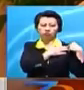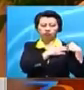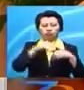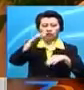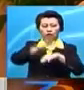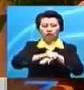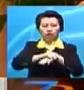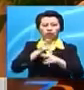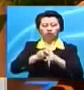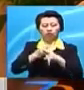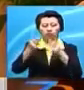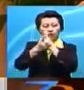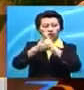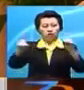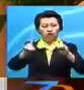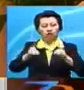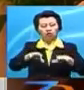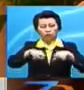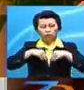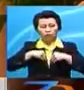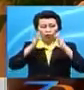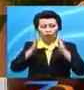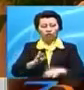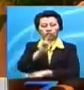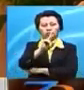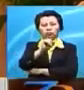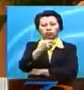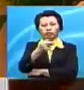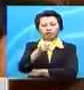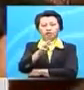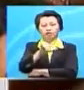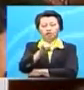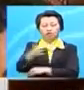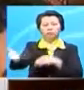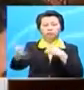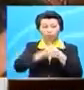atas nama demokrasi, menerima orang-orang Rohingya ini kembali.